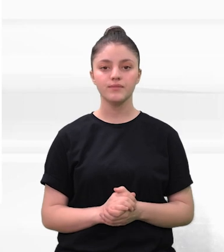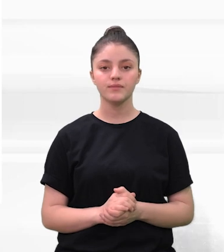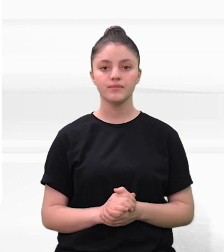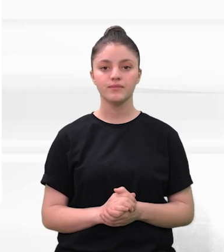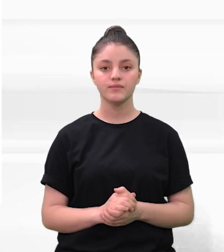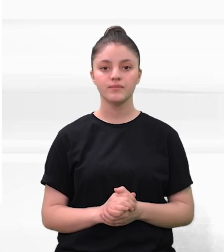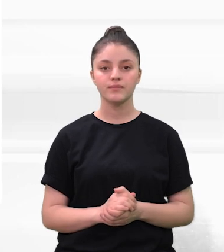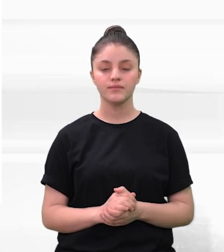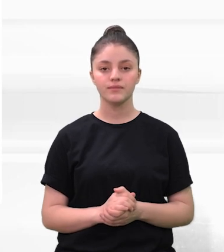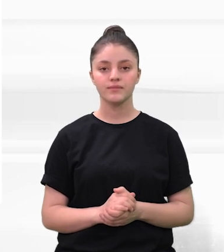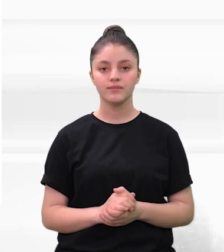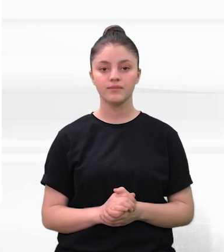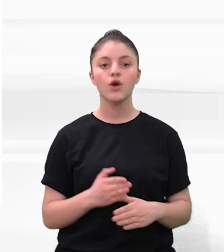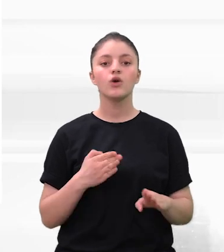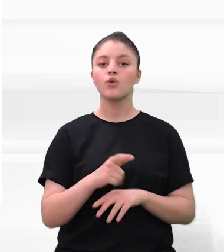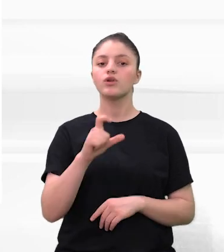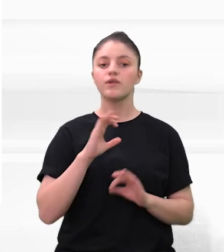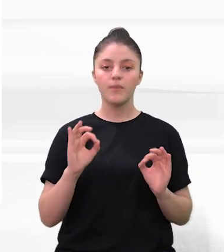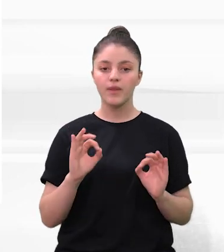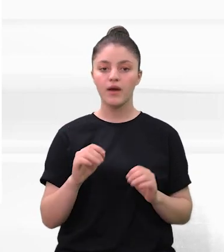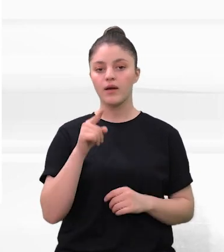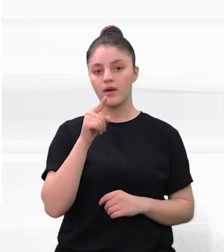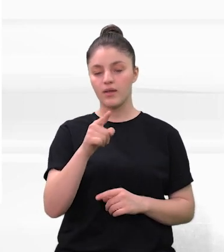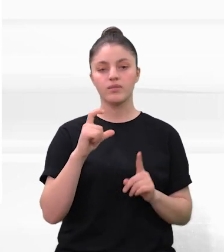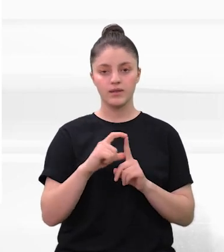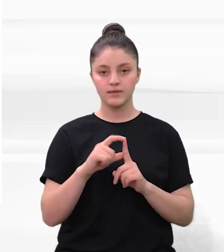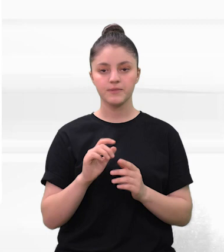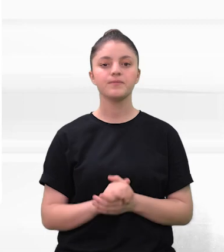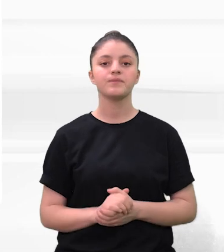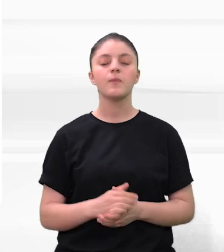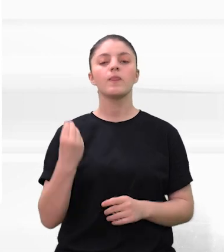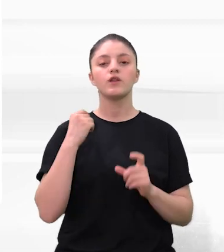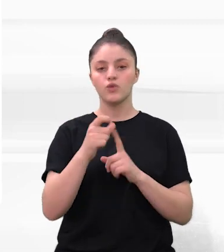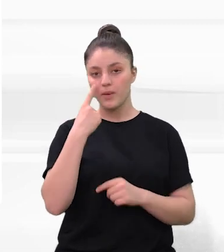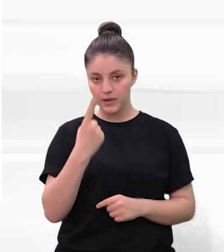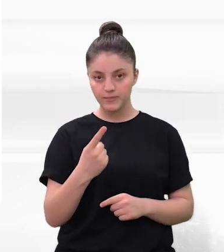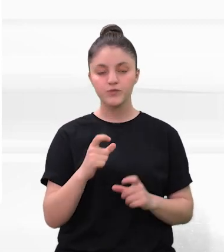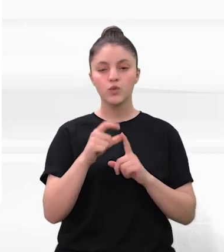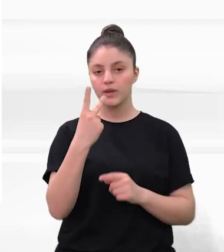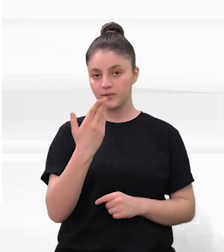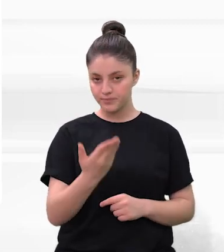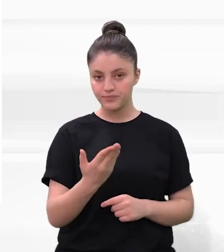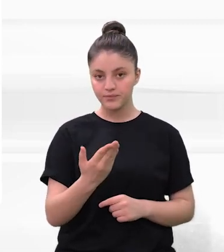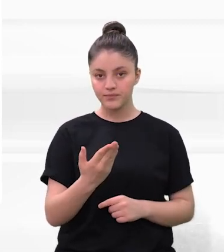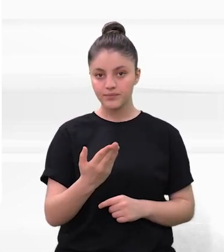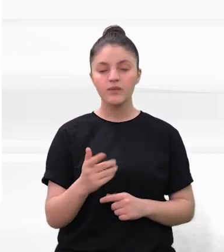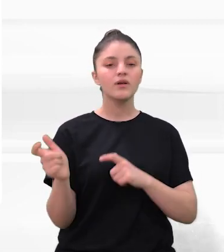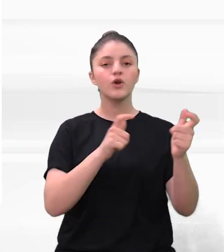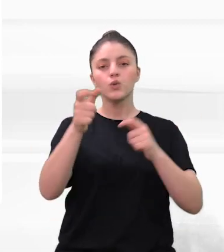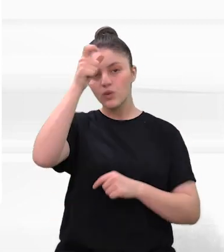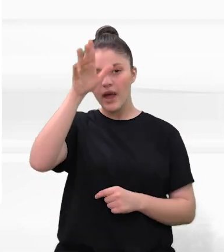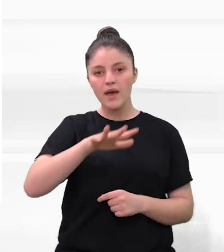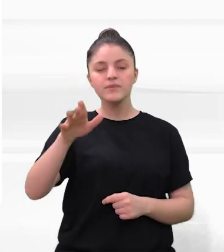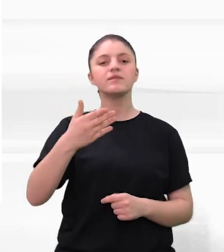kar işlem aynı adam yerleşim merkezlerinden bir sorumuz soru 22 Göçebe